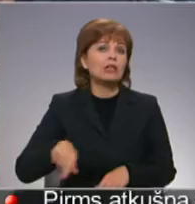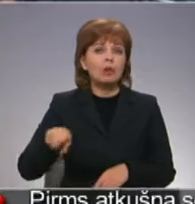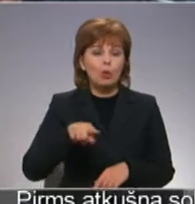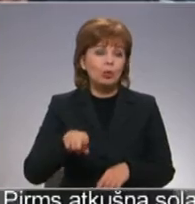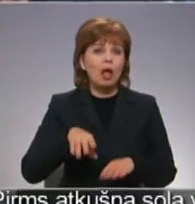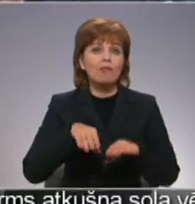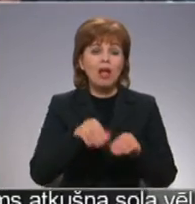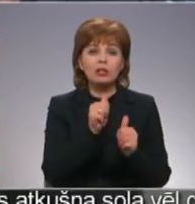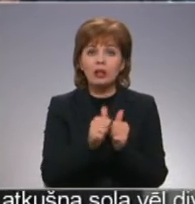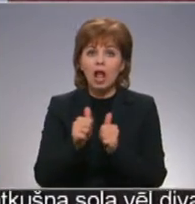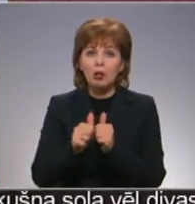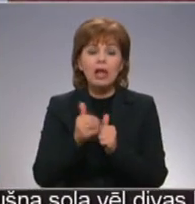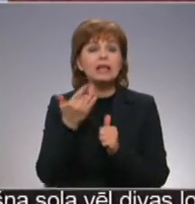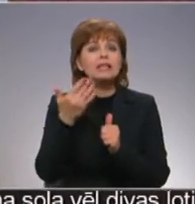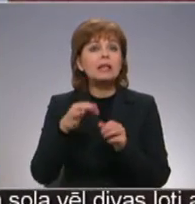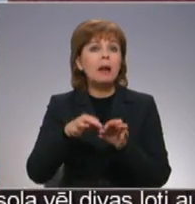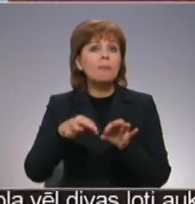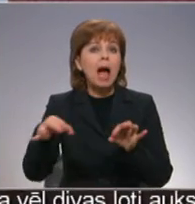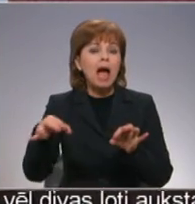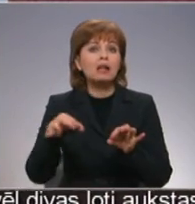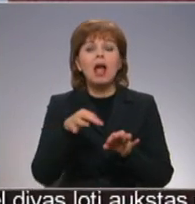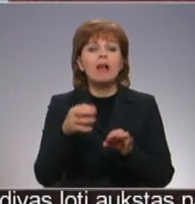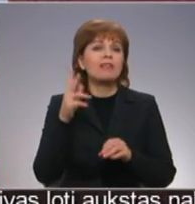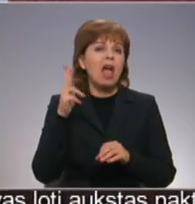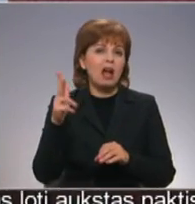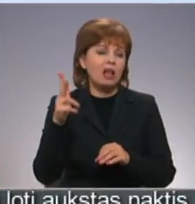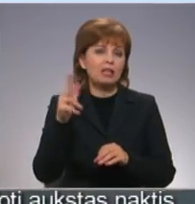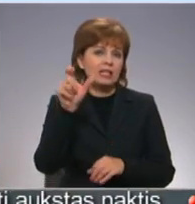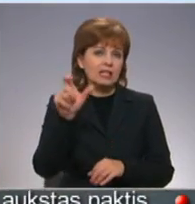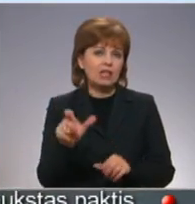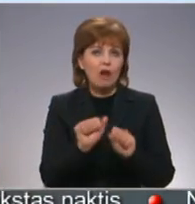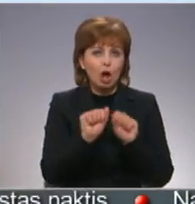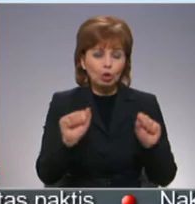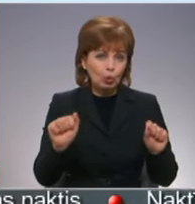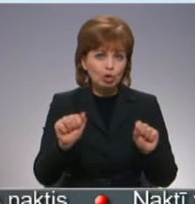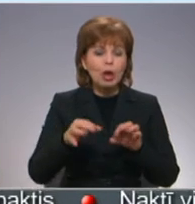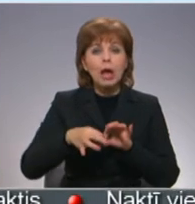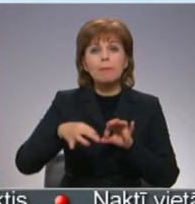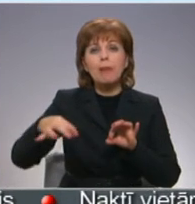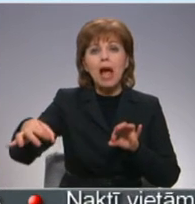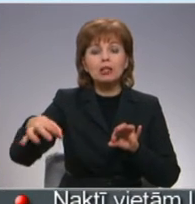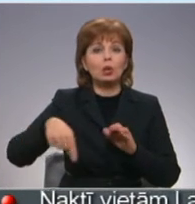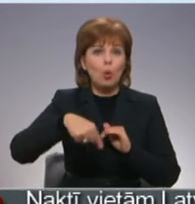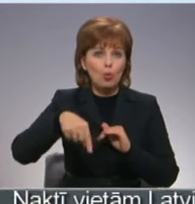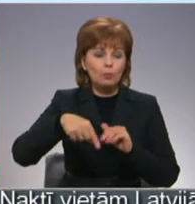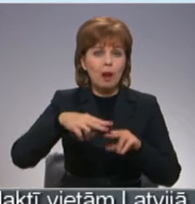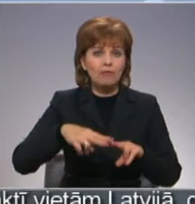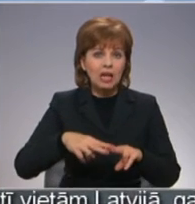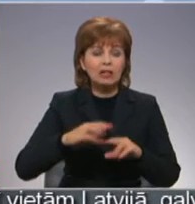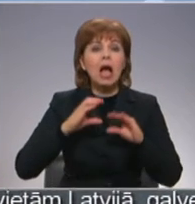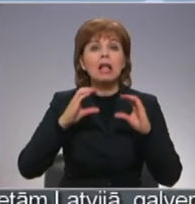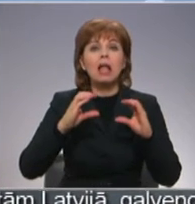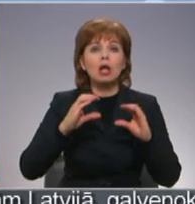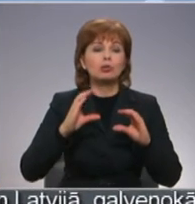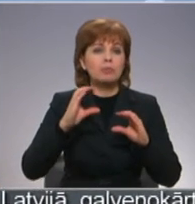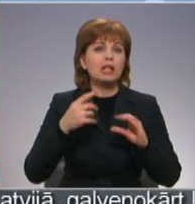tiktu veikti regulāri mērījumi, tas vēl negarantētu cilvēku drošību. Pat pāris metrus attālumā no urbuma vietas ledus biezums var